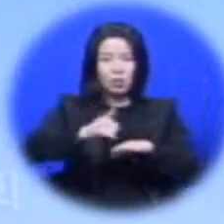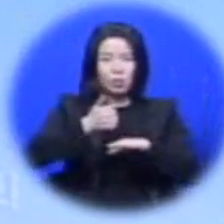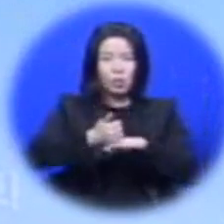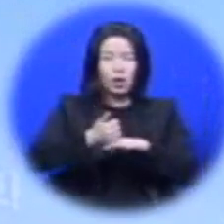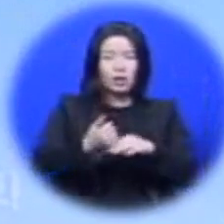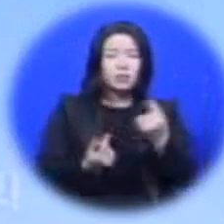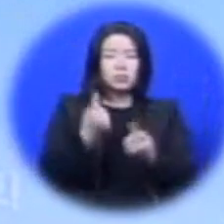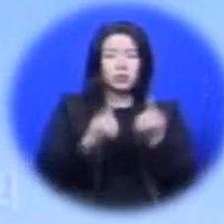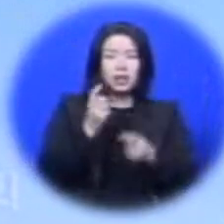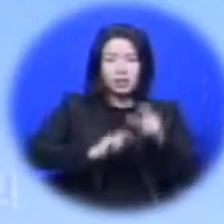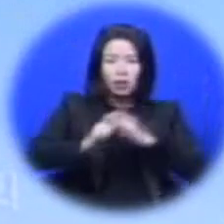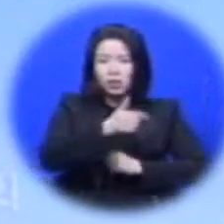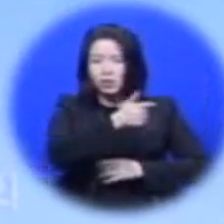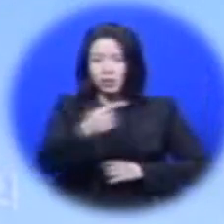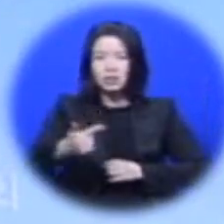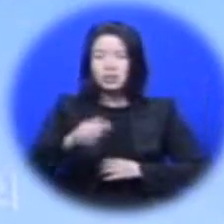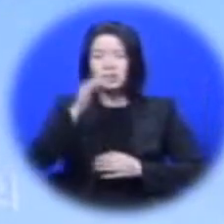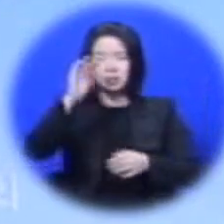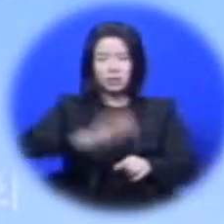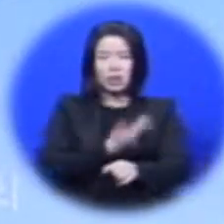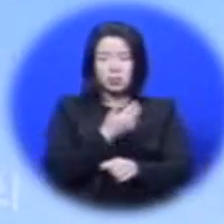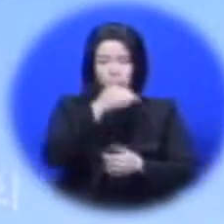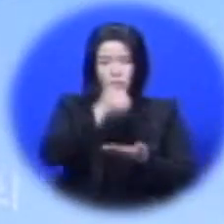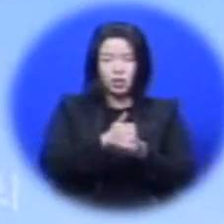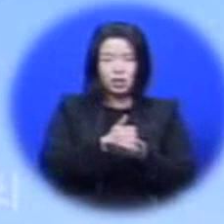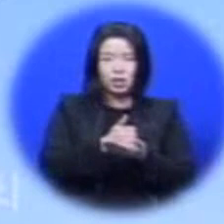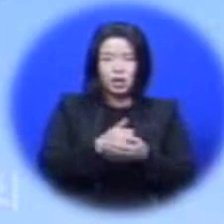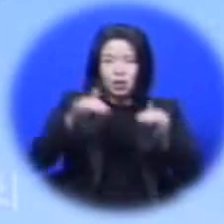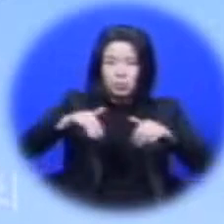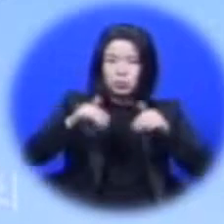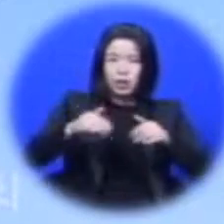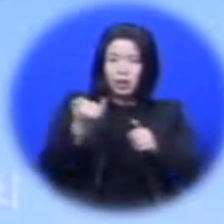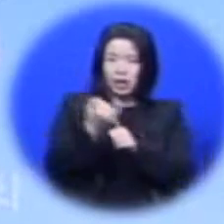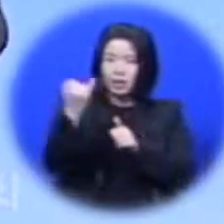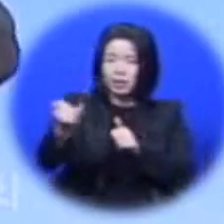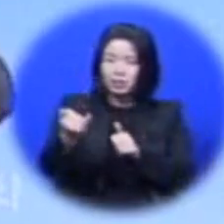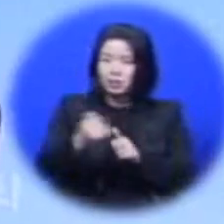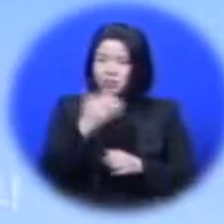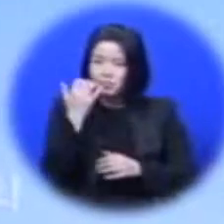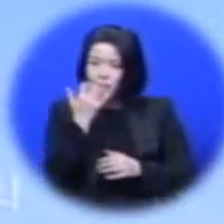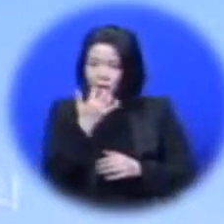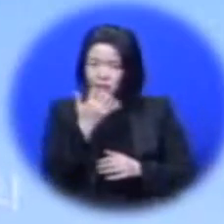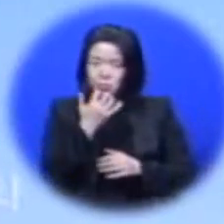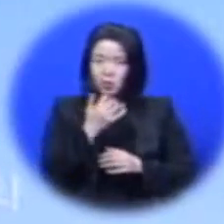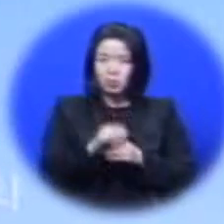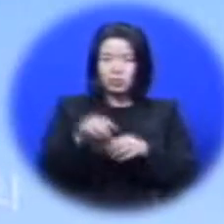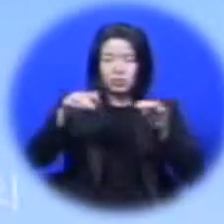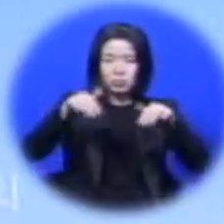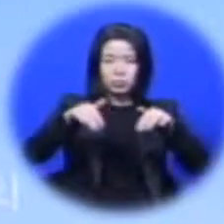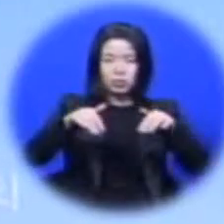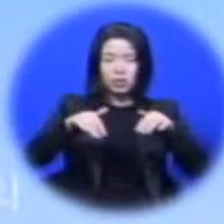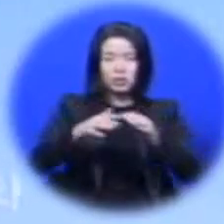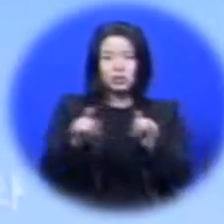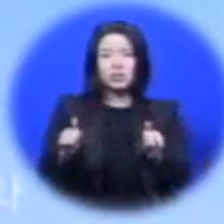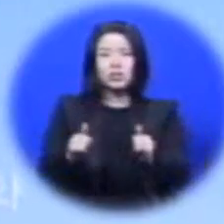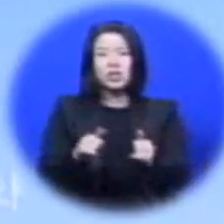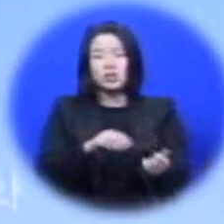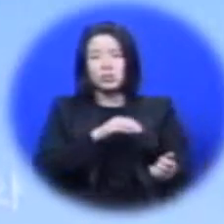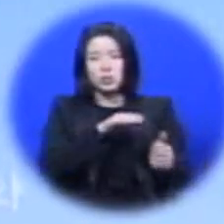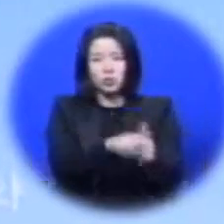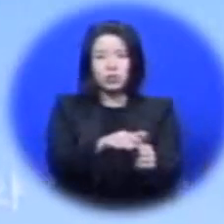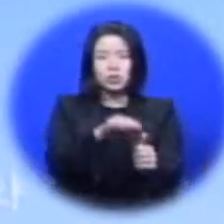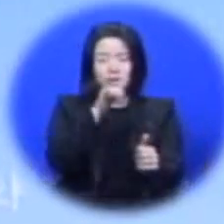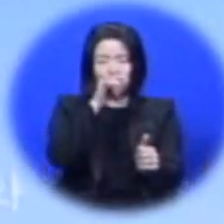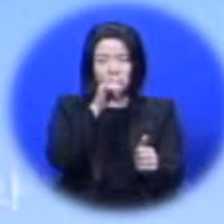지었습니다. 부하의 아내를 간음하고 그 충성스러운 부하를 죽였으니 말이에요. 정말 죽어